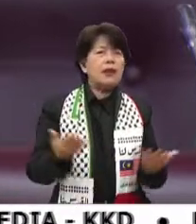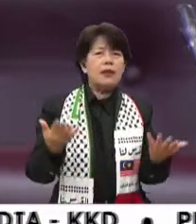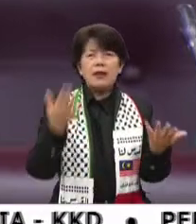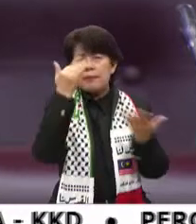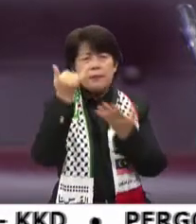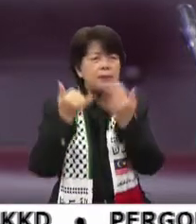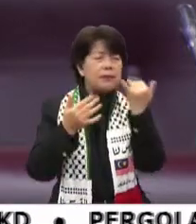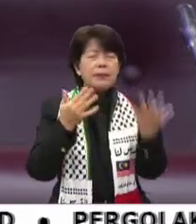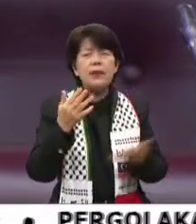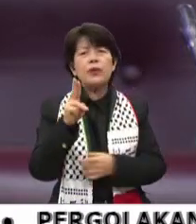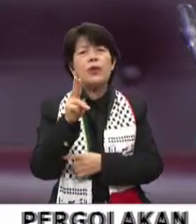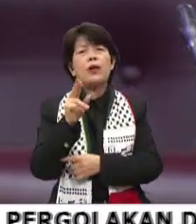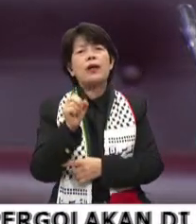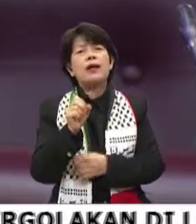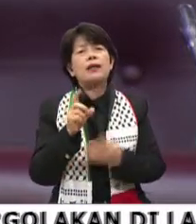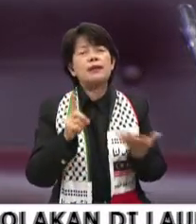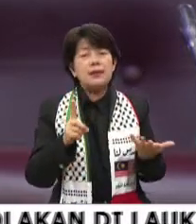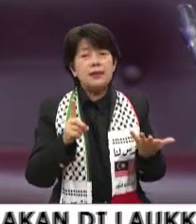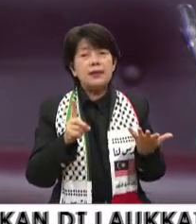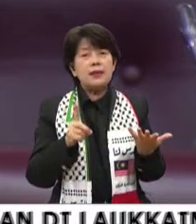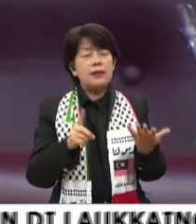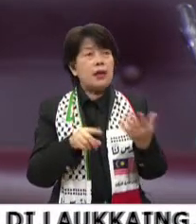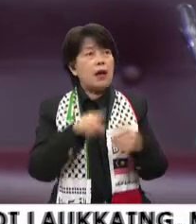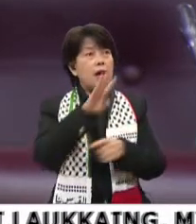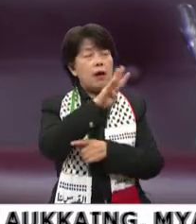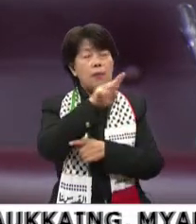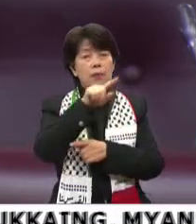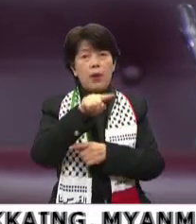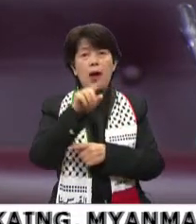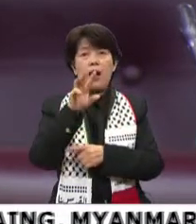USD 1 USD kepada rm4.67